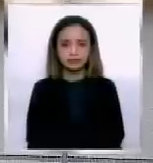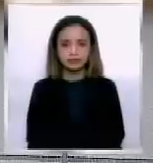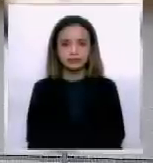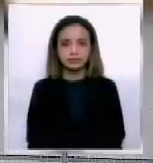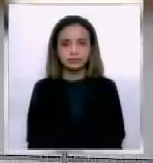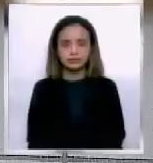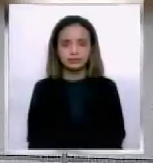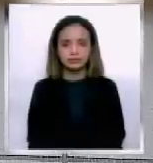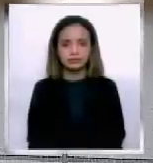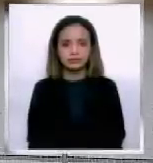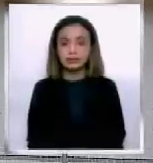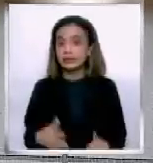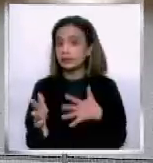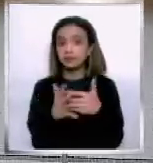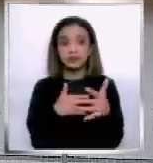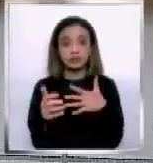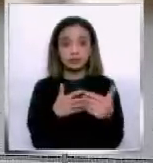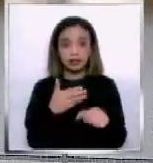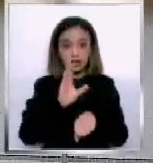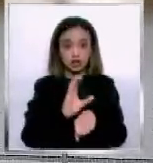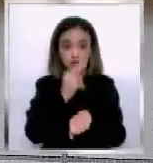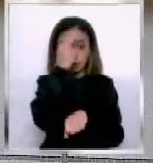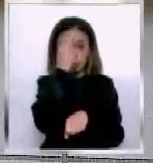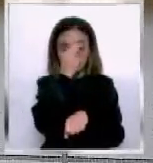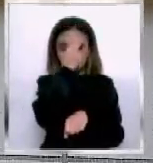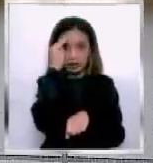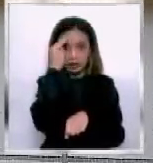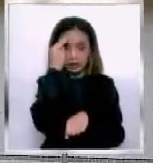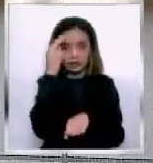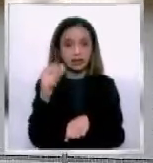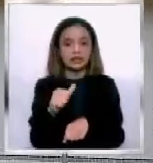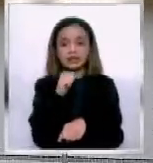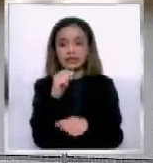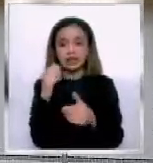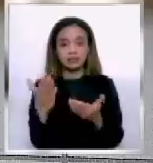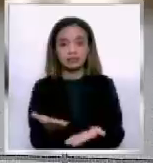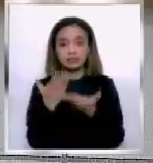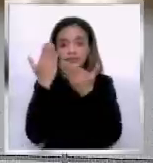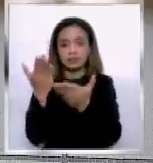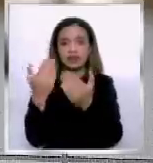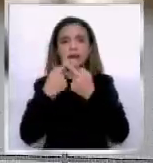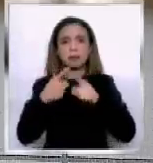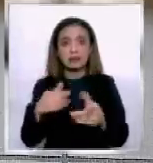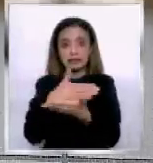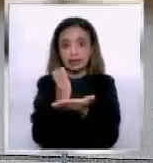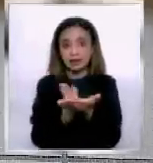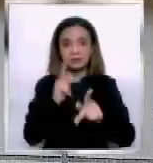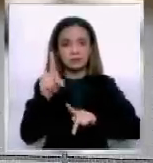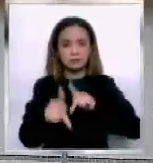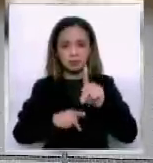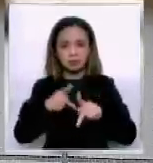Kahit hindi inendorso ng Simbahang Katolika ang paranakit sa sarili bilang penitensya, hindi pa rin maiwasan ng ilang deboto ang ganitong